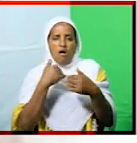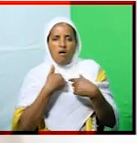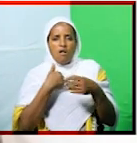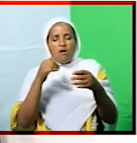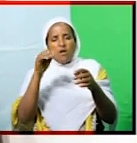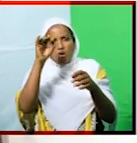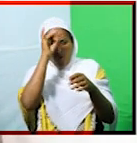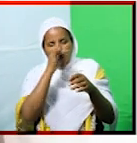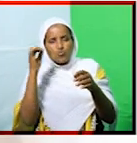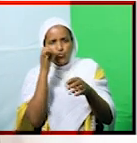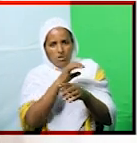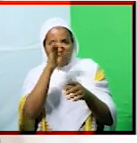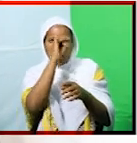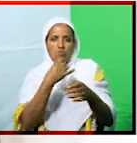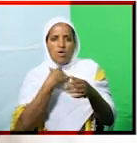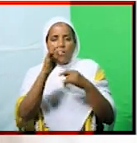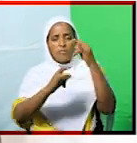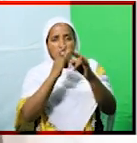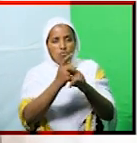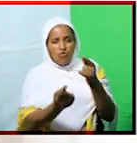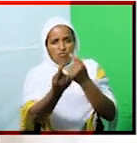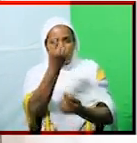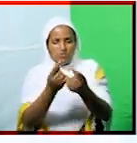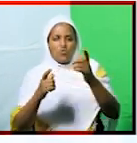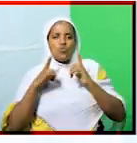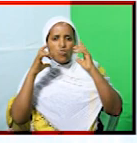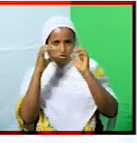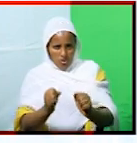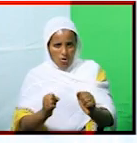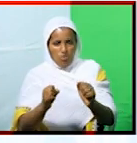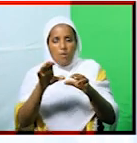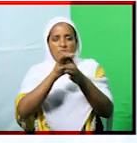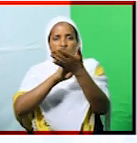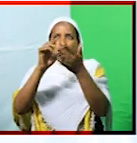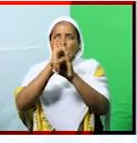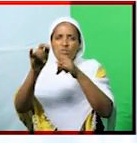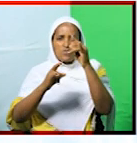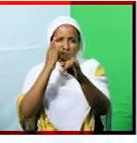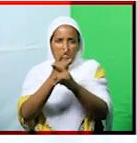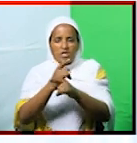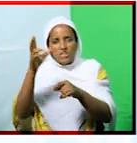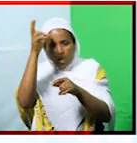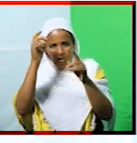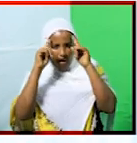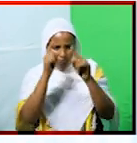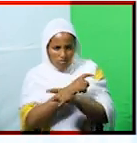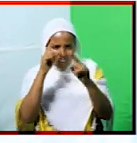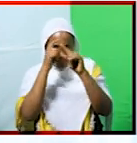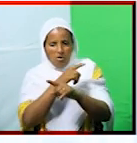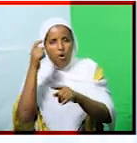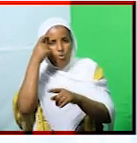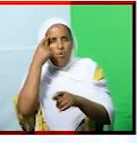ሊቃውንት አሉ። በየዘመኑ ይኖራሉ። በየዘመኑ መንፈስ ቅዱስ እንደሚሰራው በየዘመኑ ሰይጣን ያስታል።